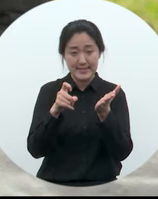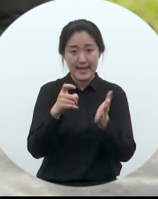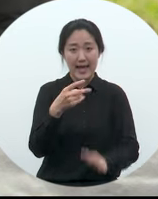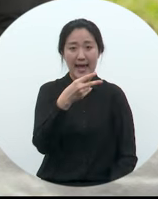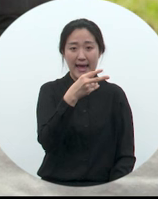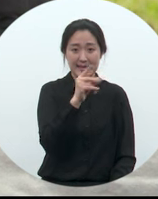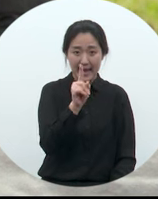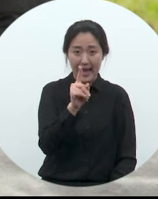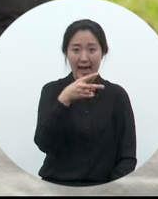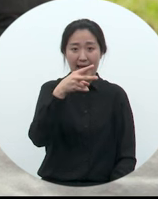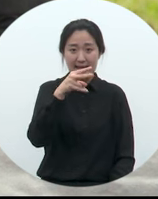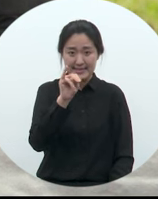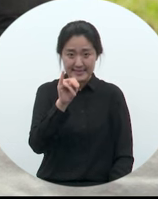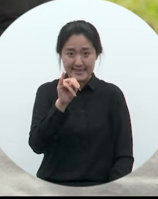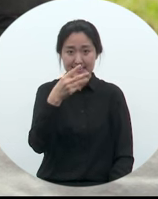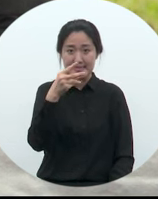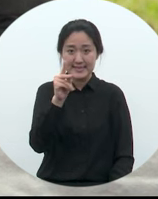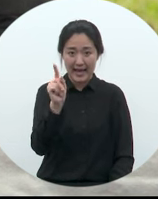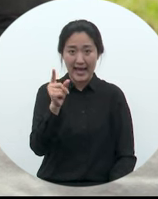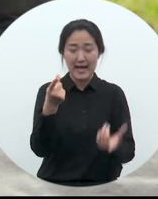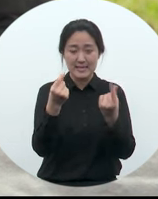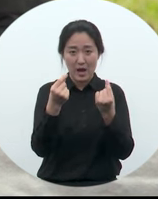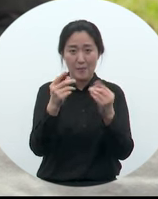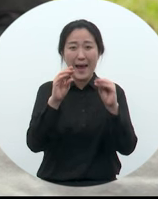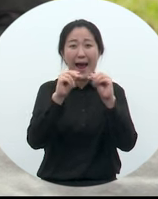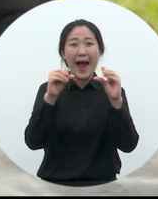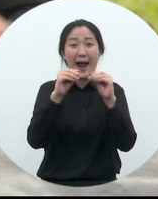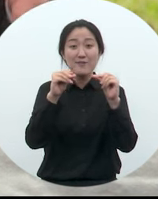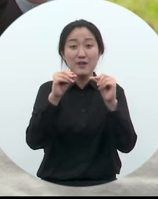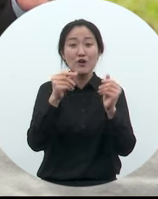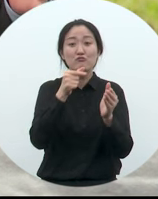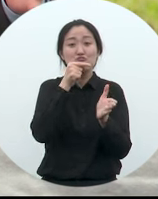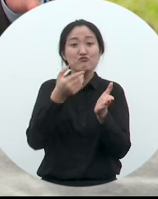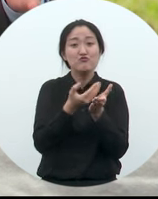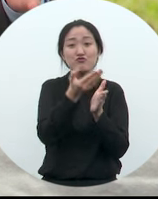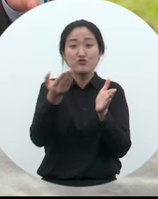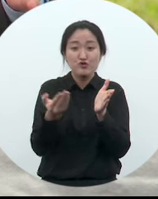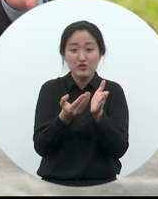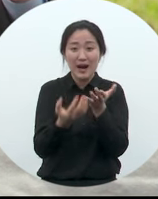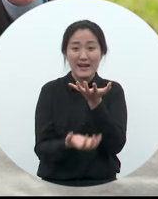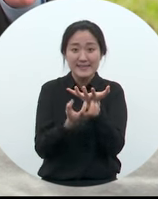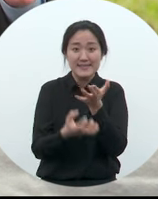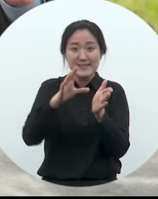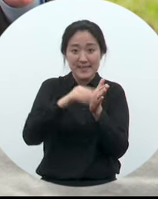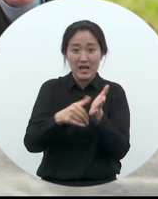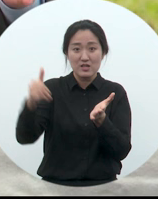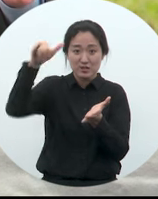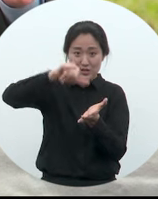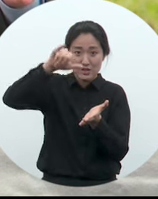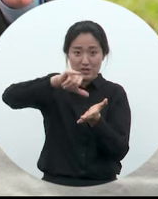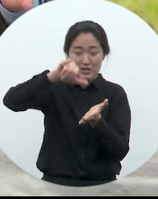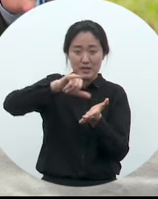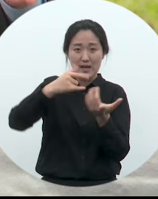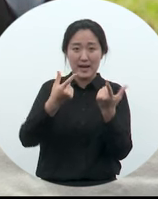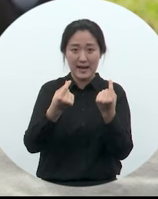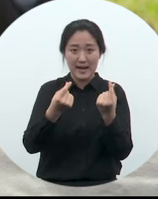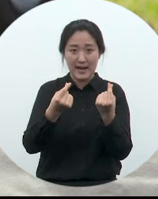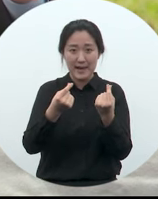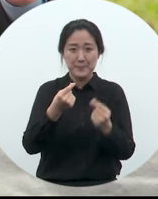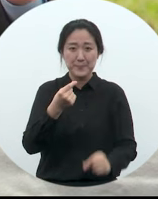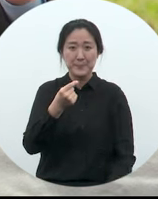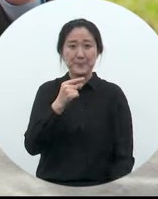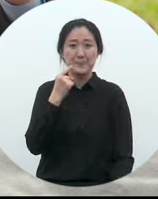멸치를 우리가 다시용으로 많이 쓰게 되는데 그것은 멸치에 글루탐산이라는 성분 때문에 그렇습니다.